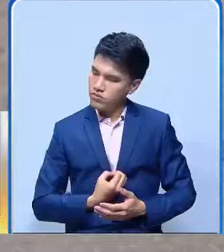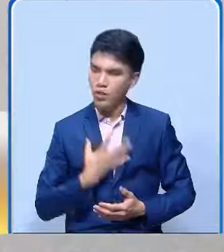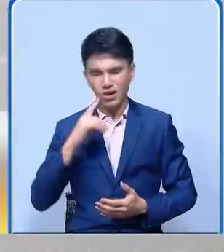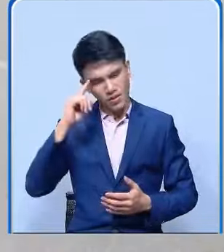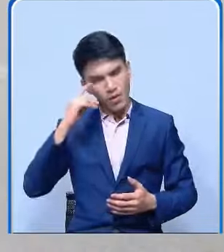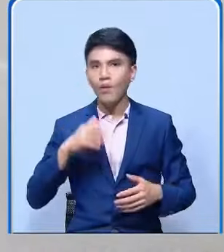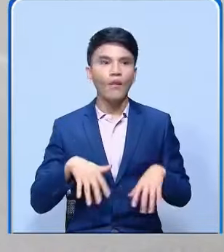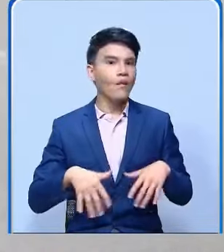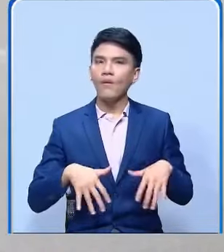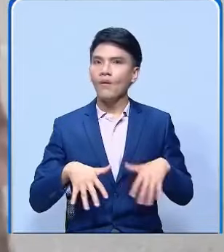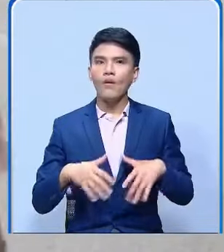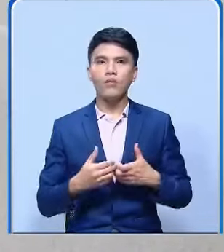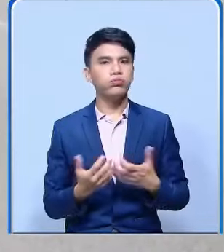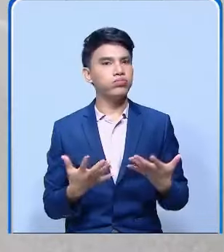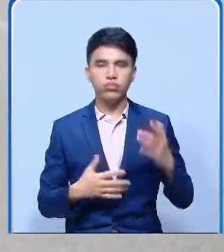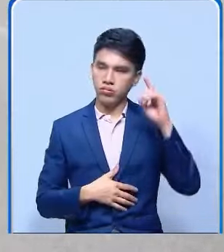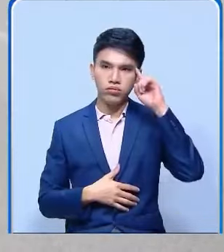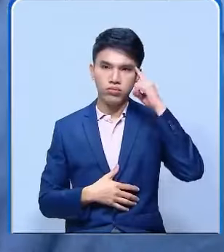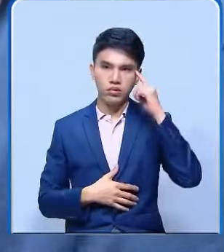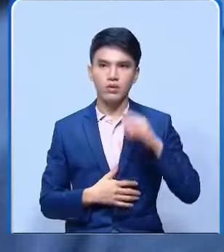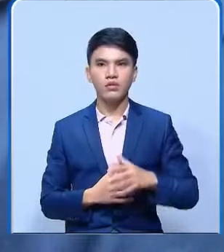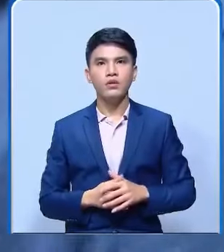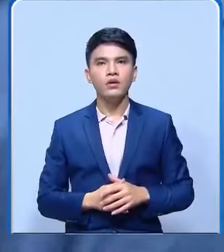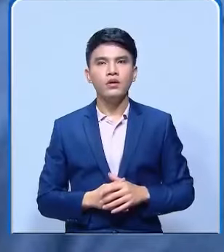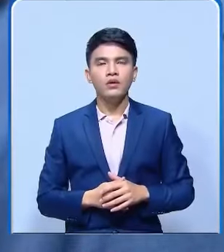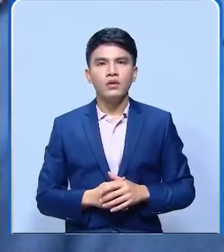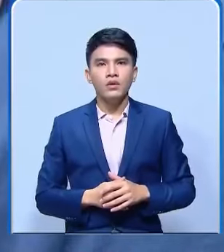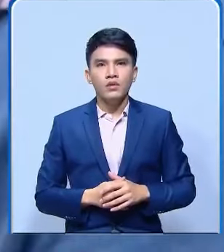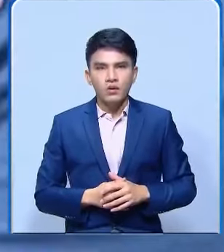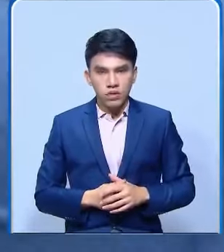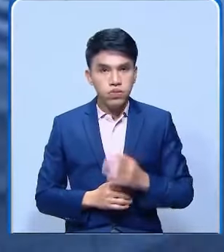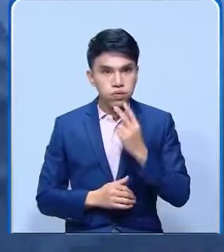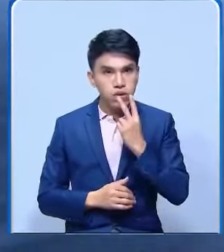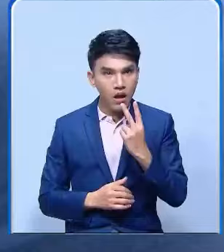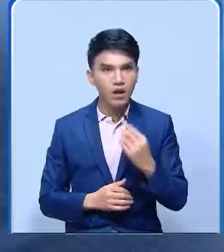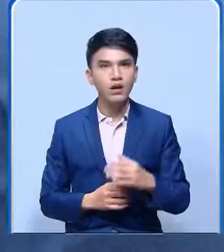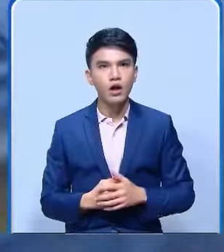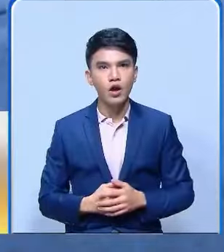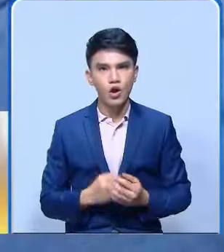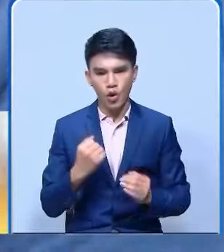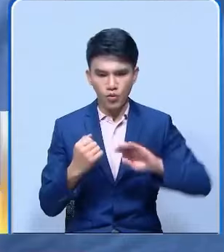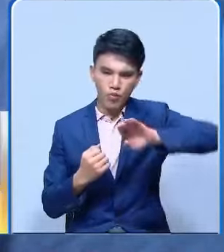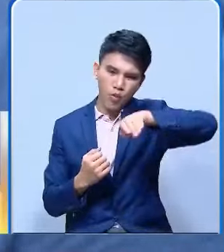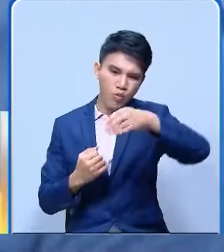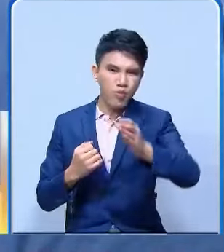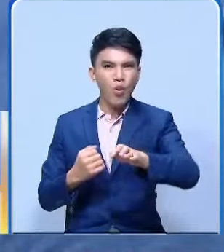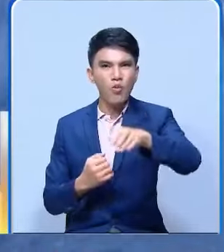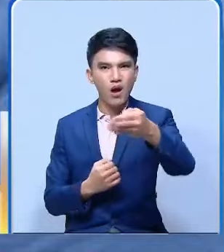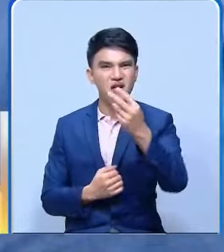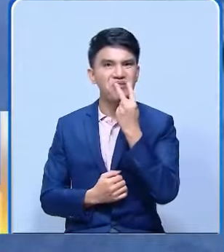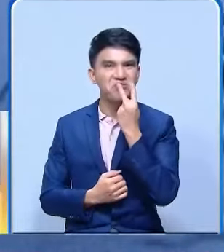ม่ถูกเลยนะคะณนาทีนั้นค่ะ เห็นคือเขาเสียหลักมาแล้วใช่ไหม เห็นหมุนอย่างน ี้มั้ยอ๋อเห็นหมุนมาเล